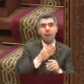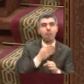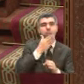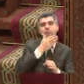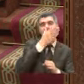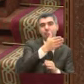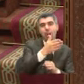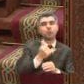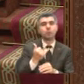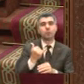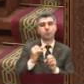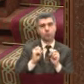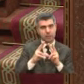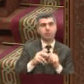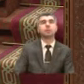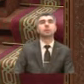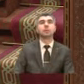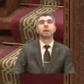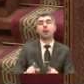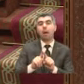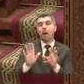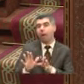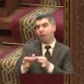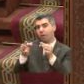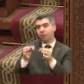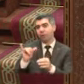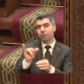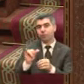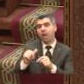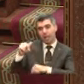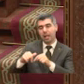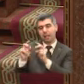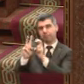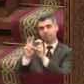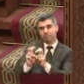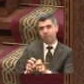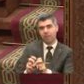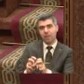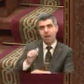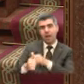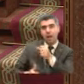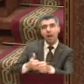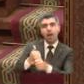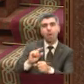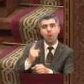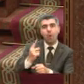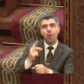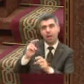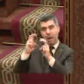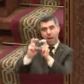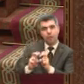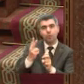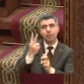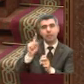المستقبل. غير فيما يتعلق بالنتائج المحققة، لا راه كاين انخفاض. السنة الأولى ديال الاستراتيجية نقصنا ب